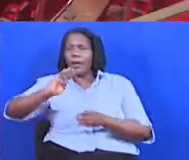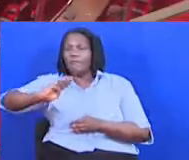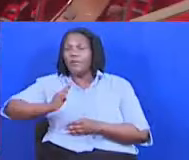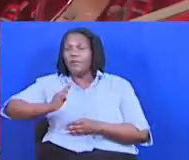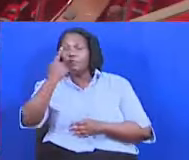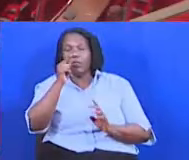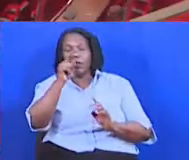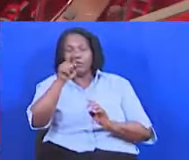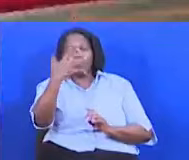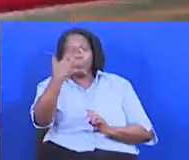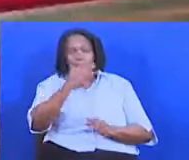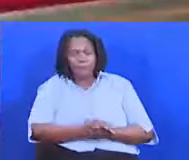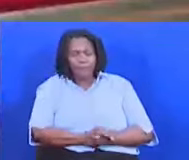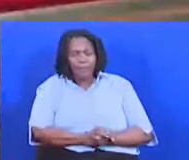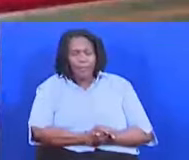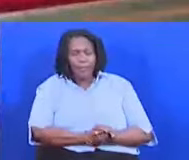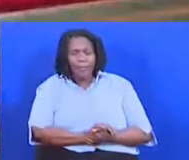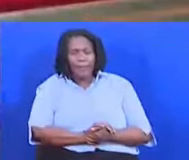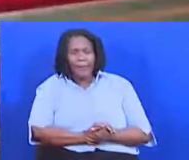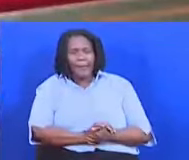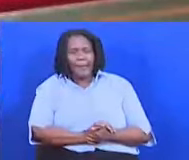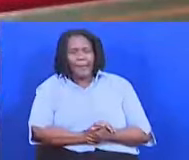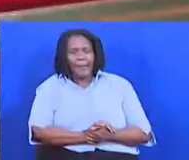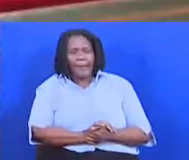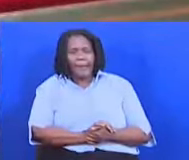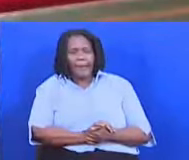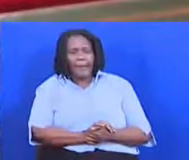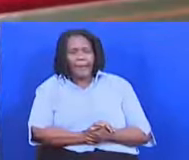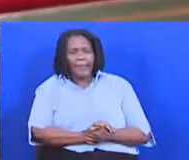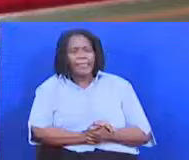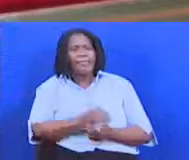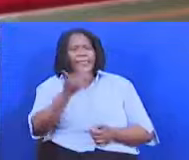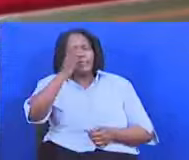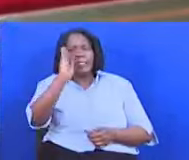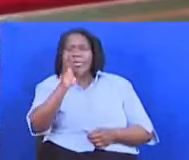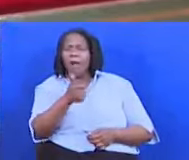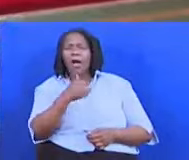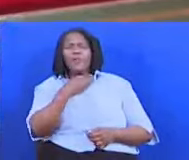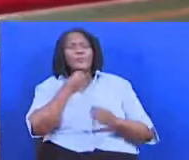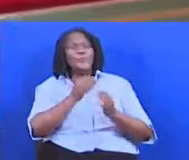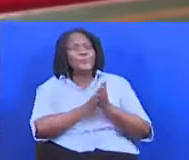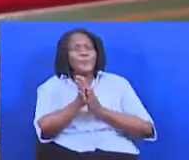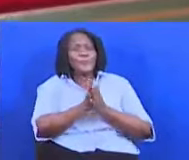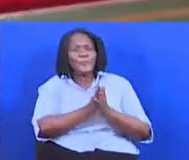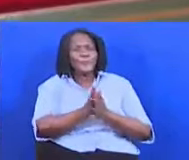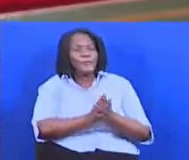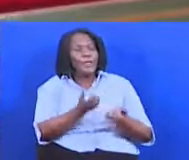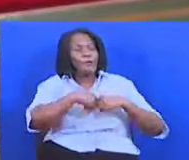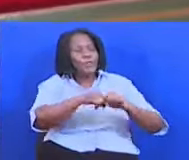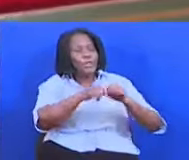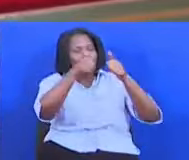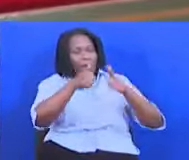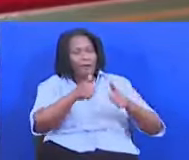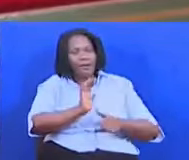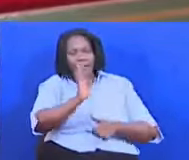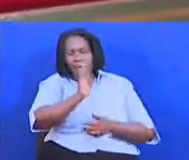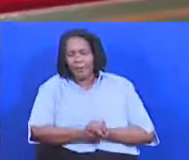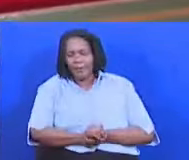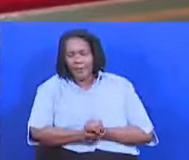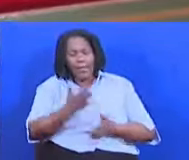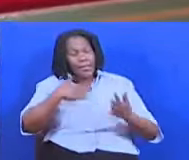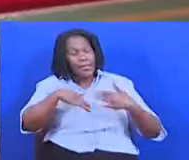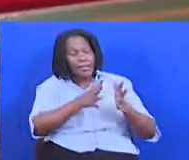bilioni 1.5, na serikali ina nia ya kutekeleza ahadi hiyo, na